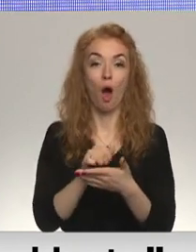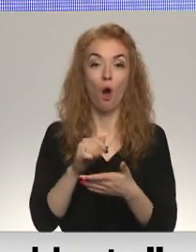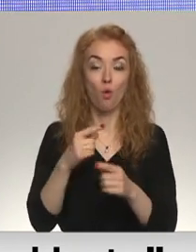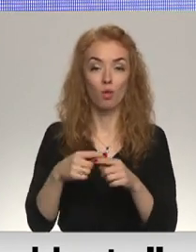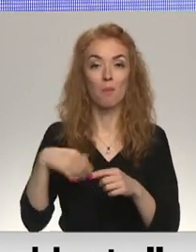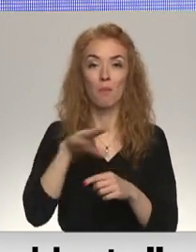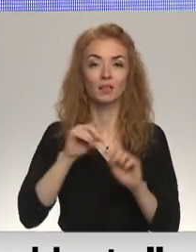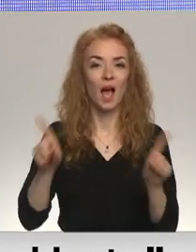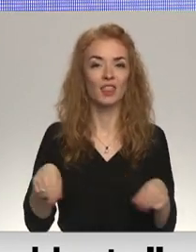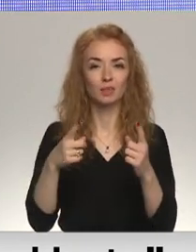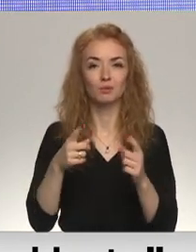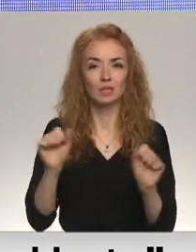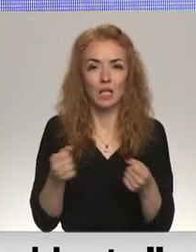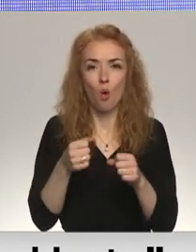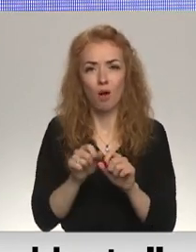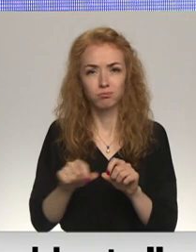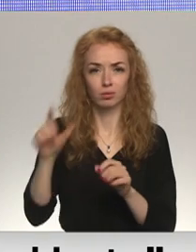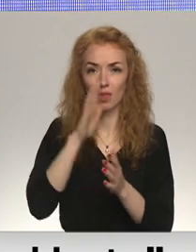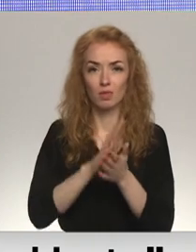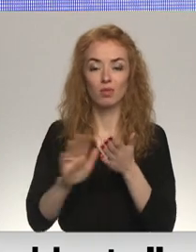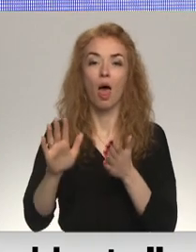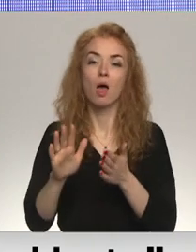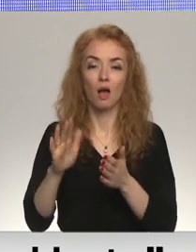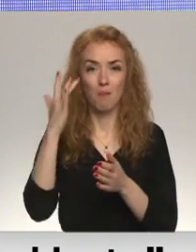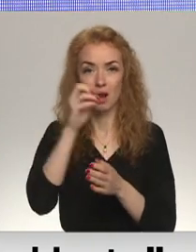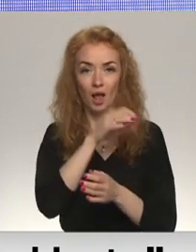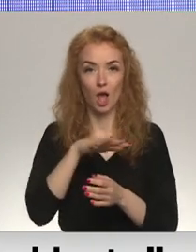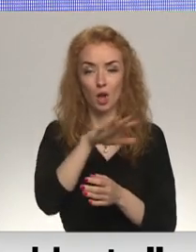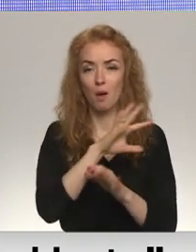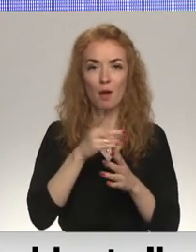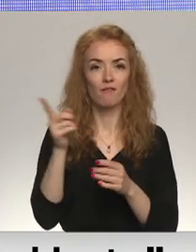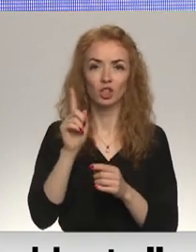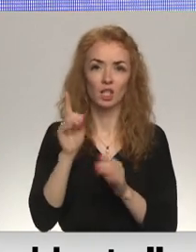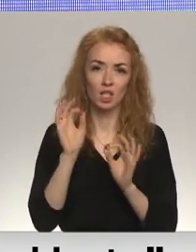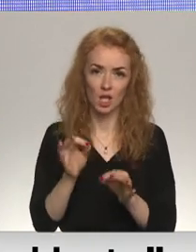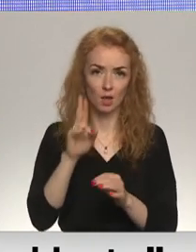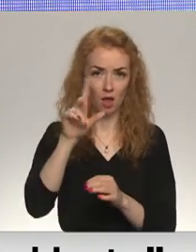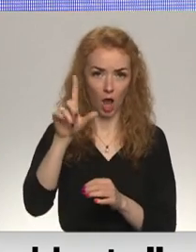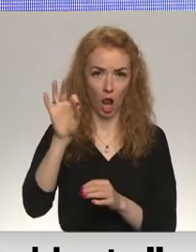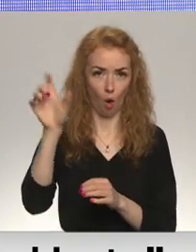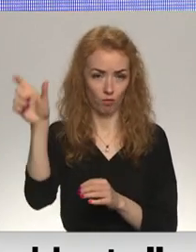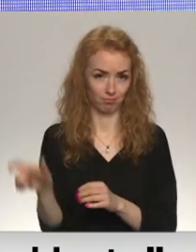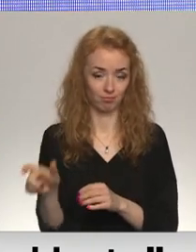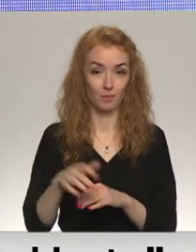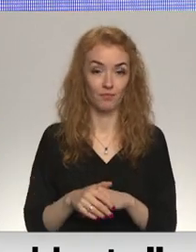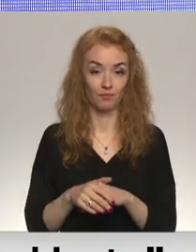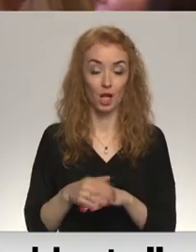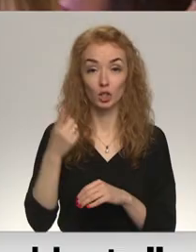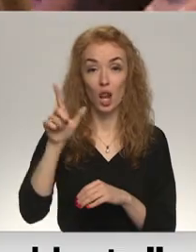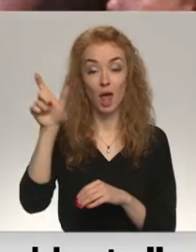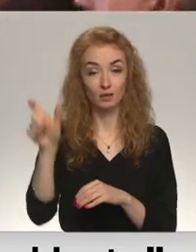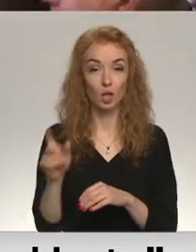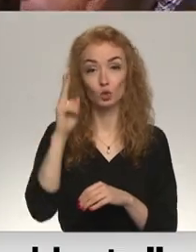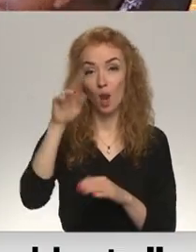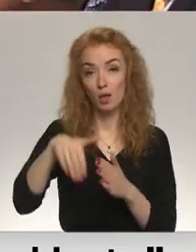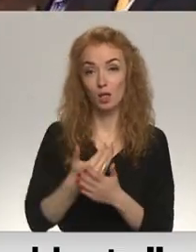attīstīsimies vēl straujāk un labāk kā Rietuma Eiropā. Nu, cita planietītes, johēģi. Kaut gan Šlesere sola jaunu